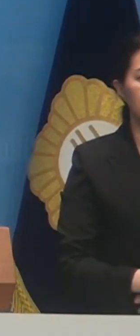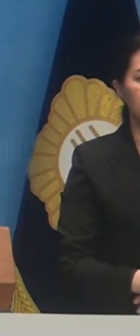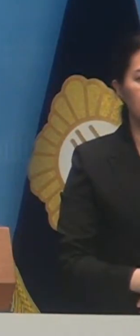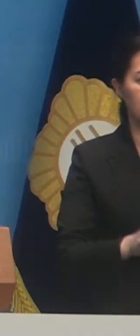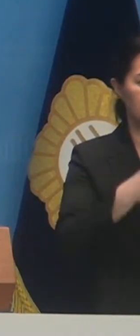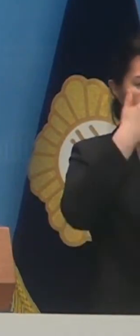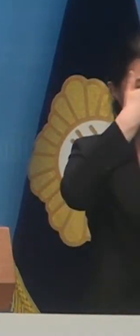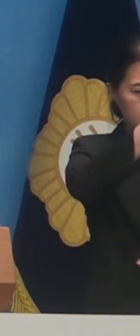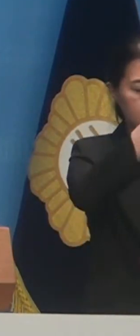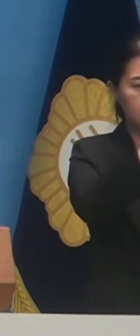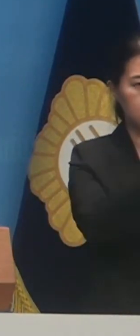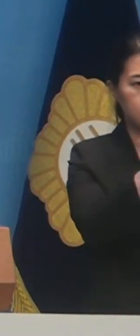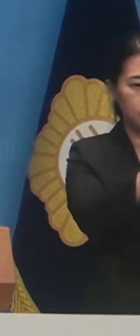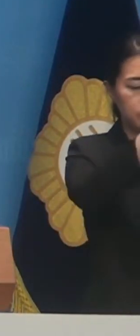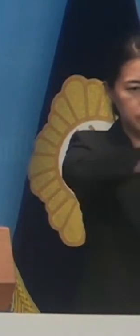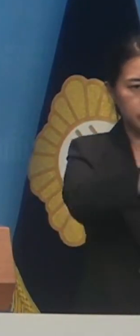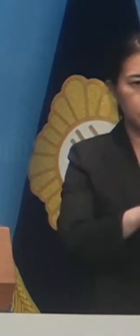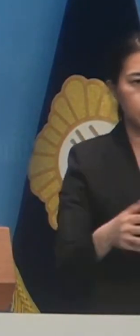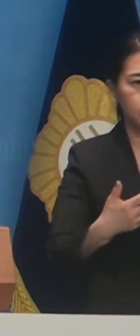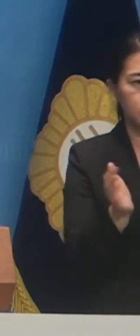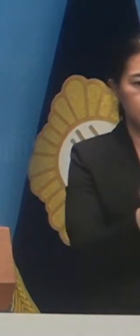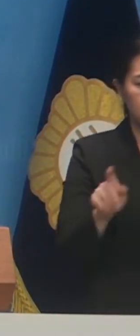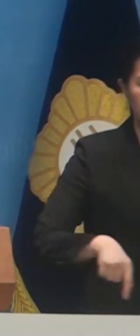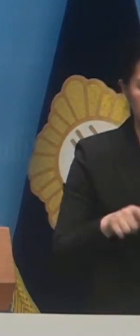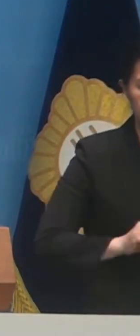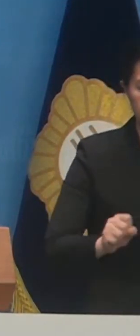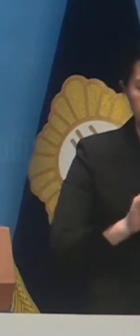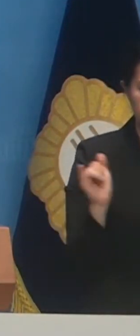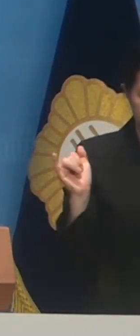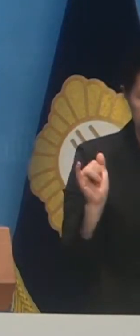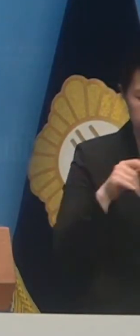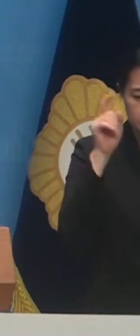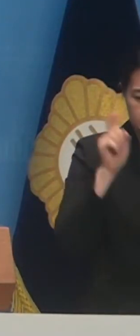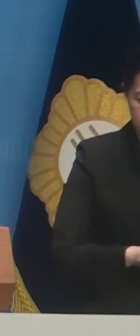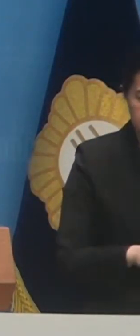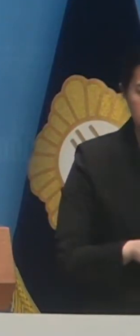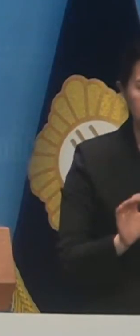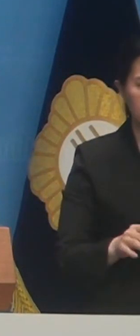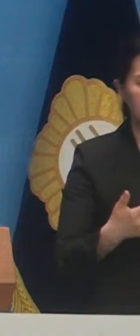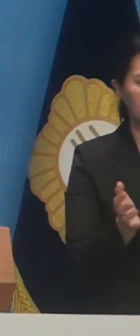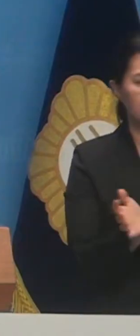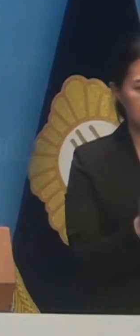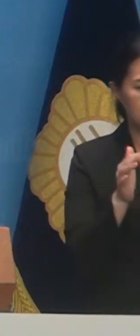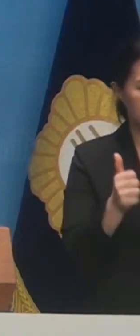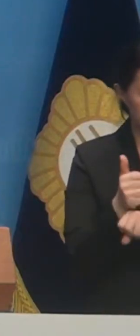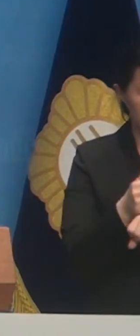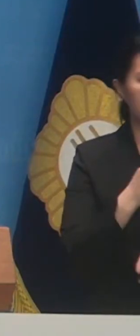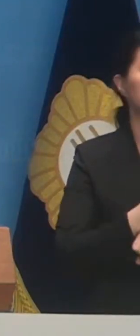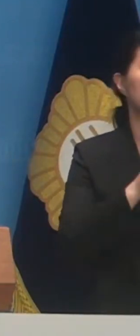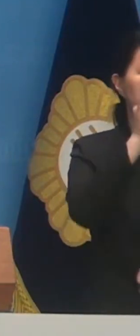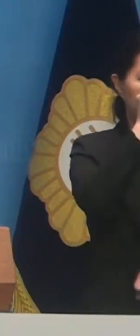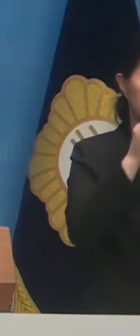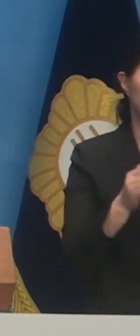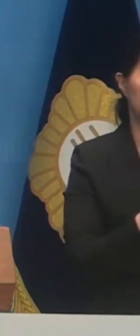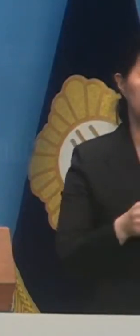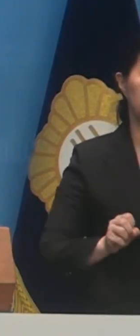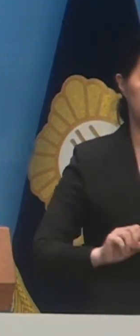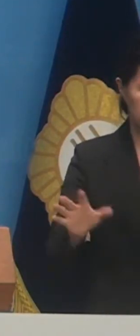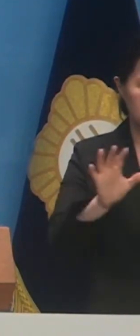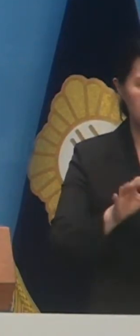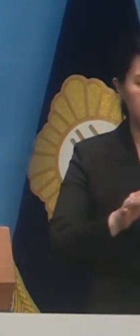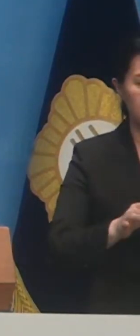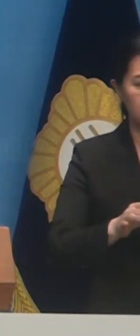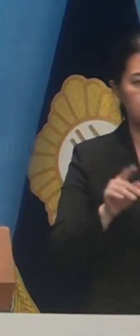우리 헌법재판소는 정당 내 주도세력의 활동과 목적은 당에 기속된다는 해석으로 위헌정당